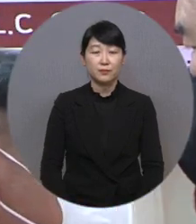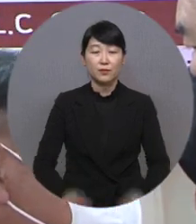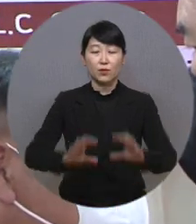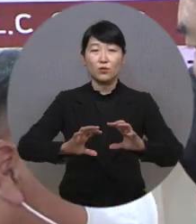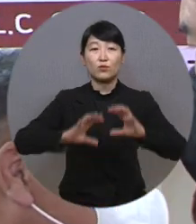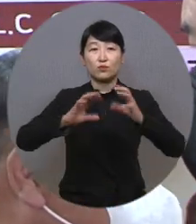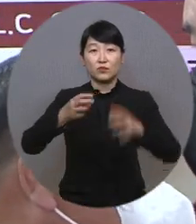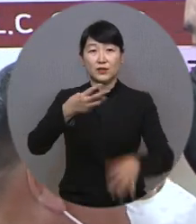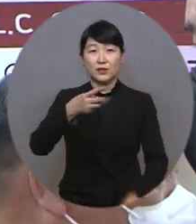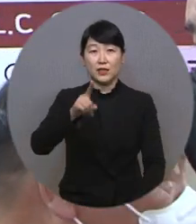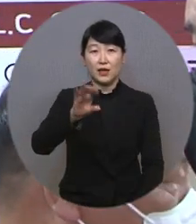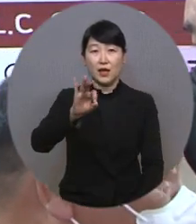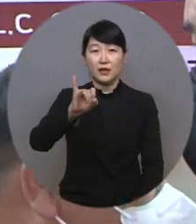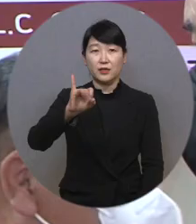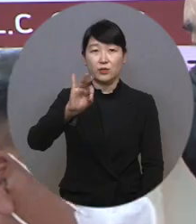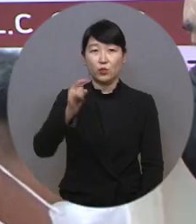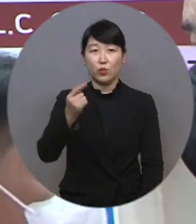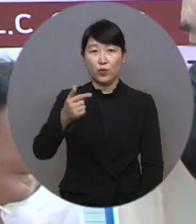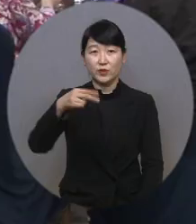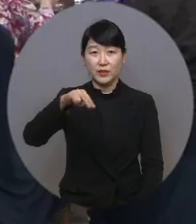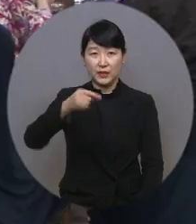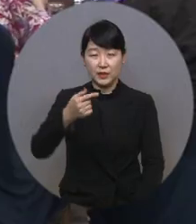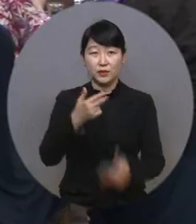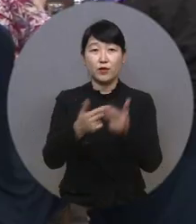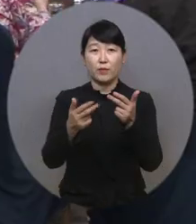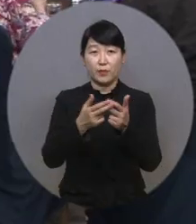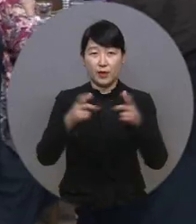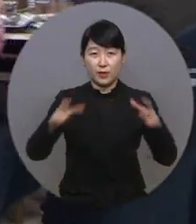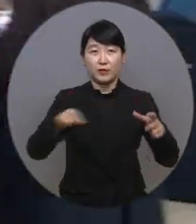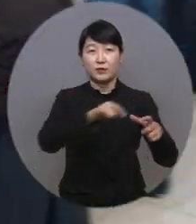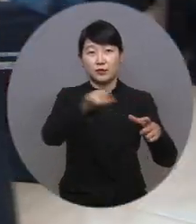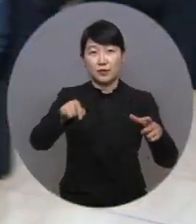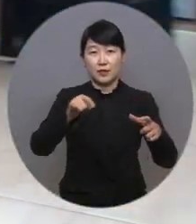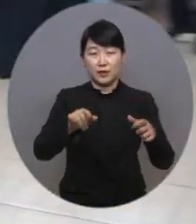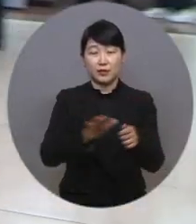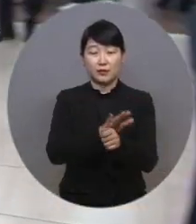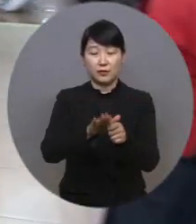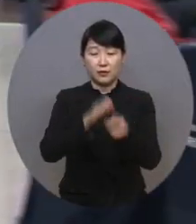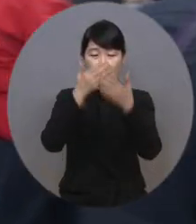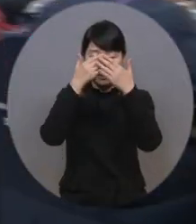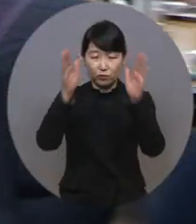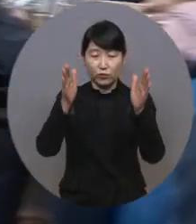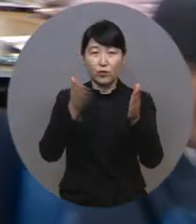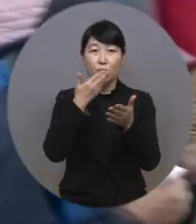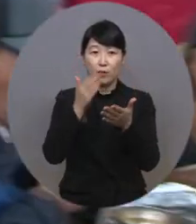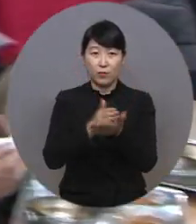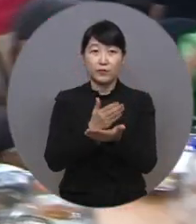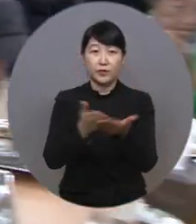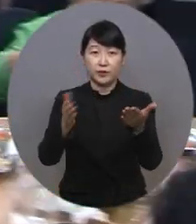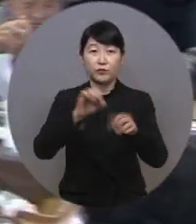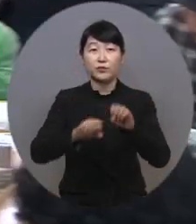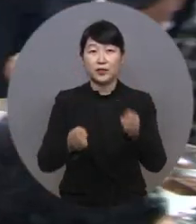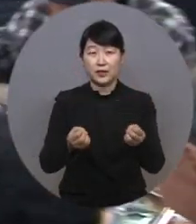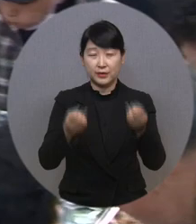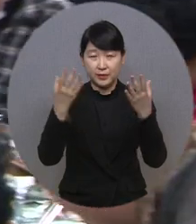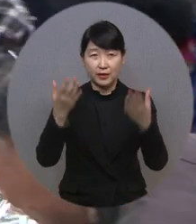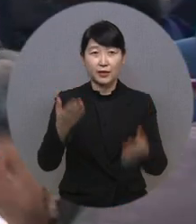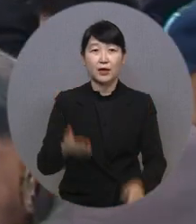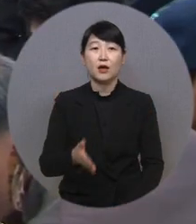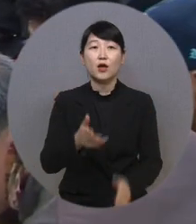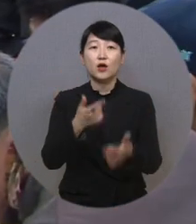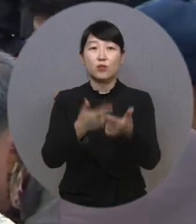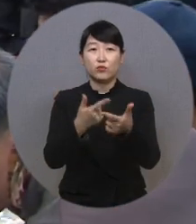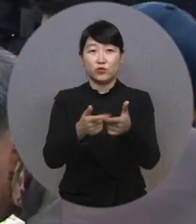국제 라이언스협회 3호에이지구 4지역이 주관한 사랑의 무료급식 행사가 지난 1일 부산시